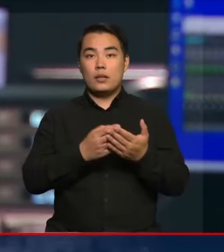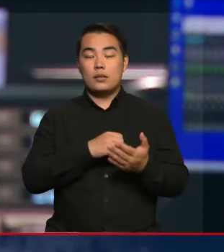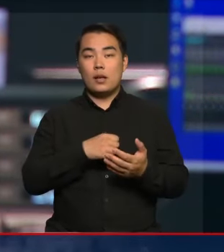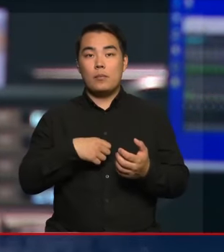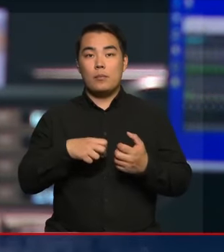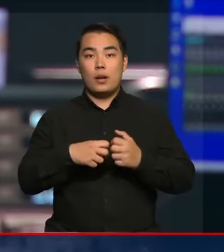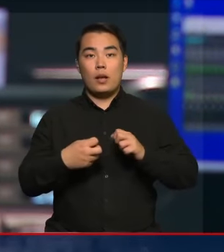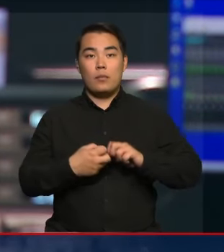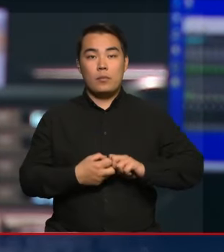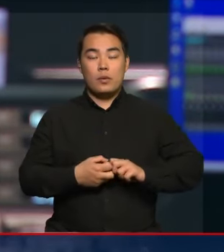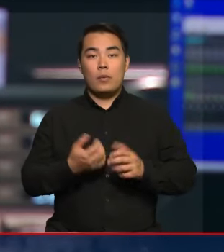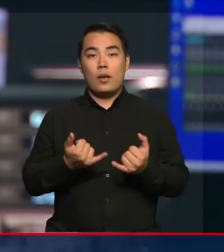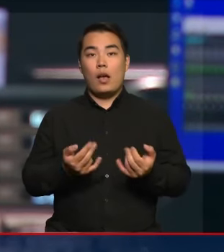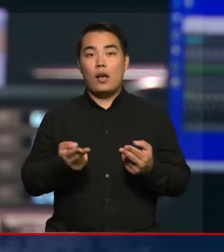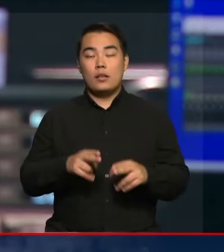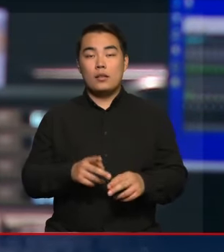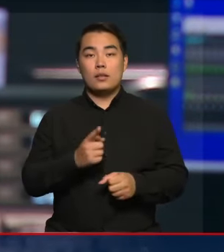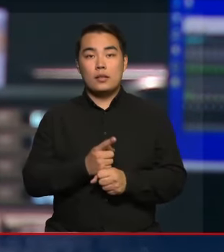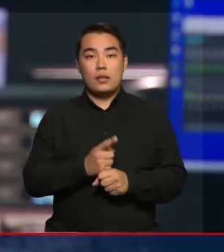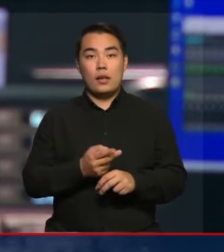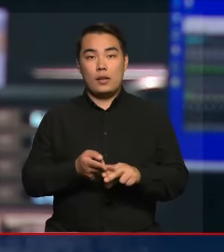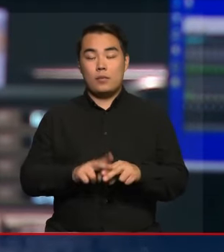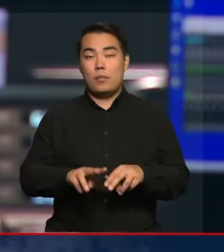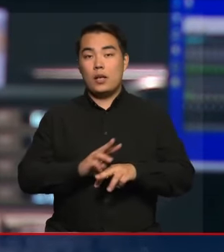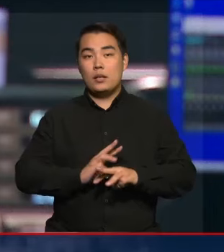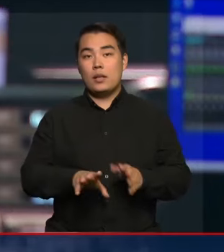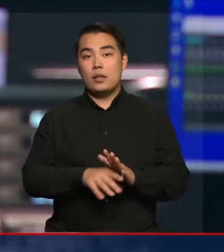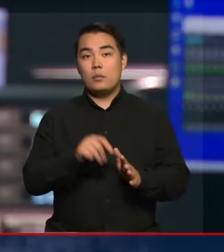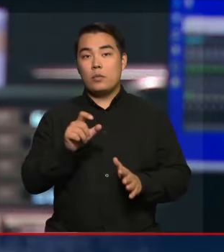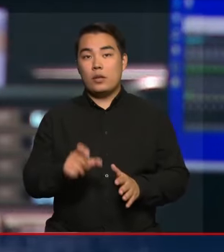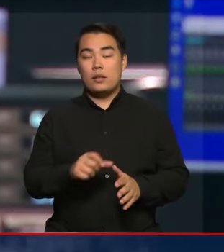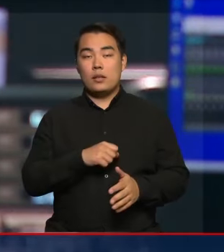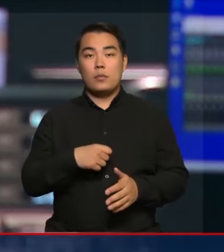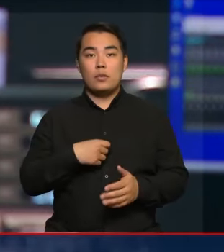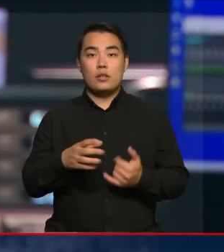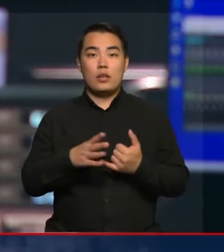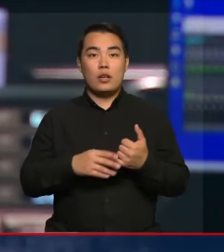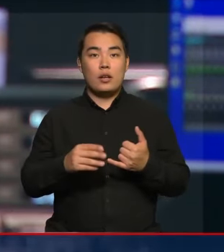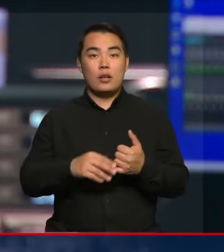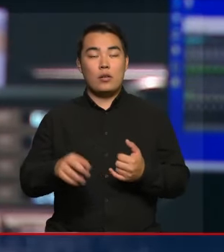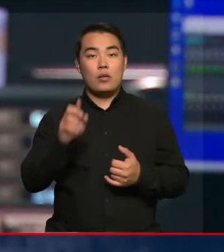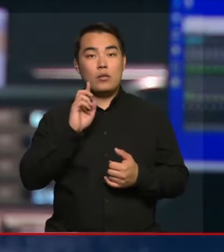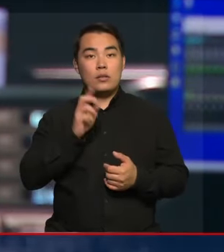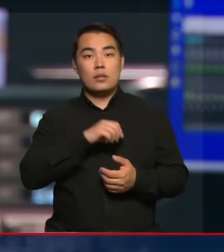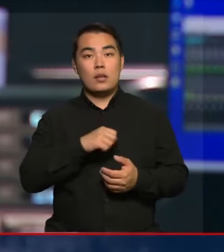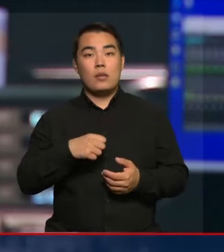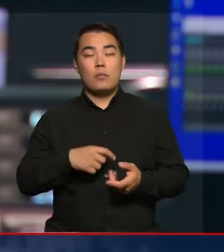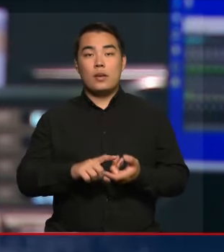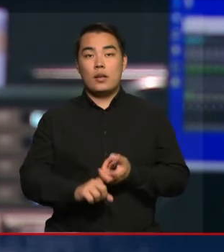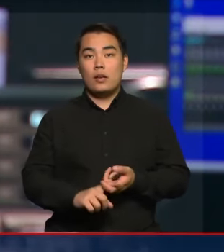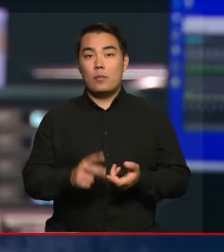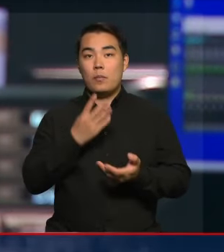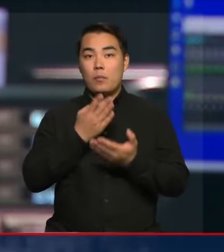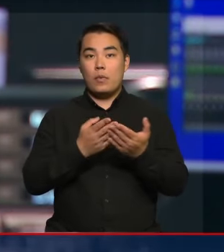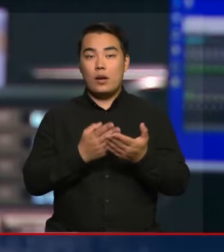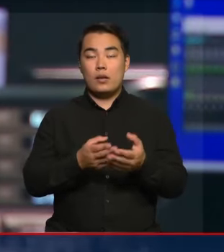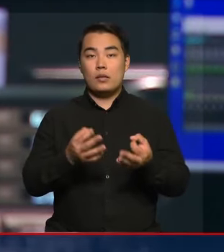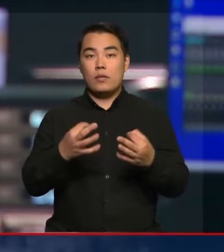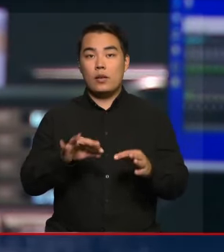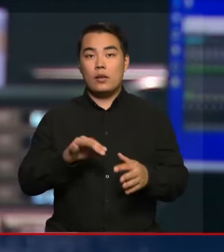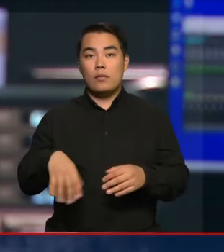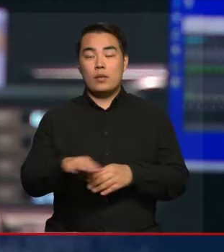мәселе түйіні тарқамай қалмауы қажет. Сондықтан мәслихат депутаттары жергілікті билікке ықпал ету үшін өкілеттігі мен